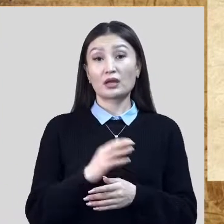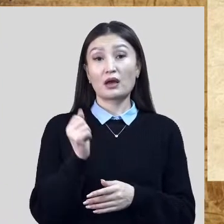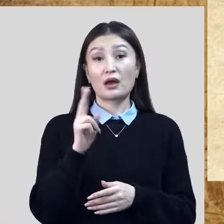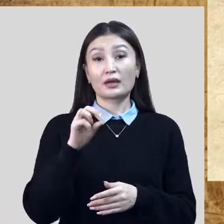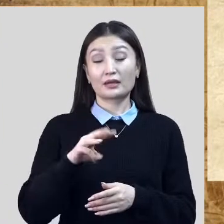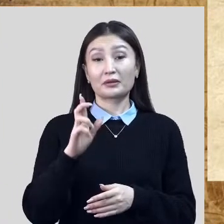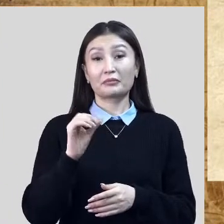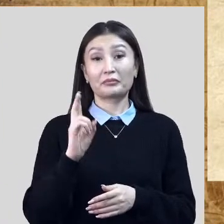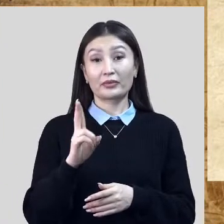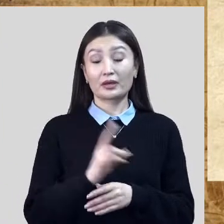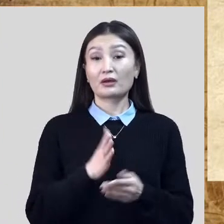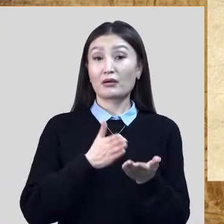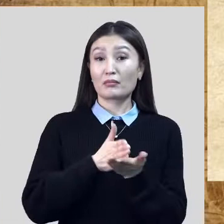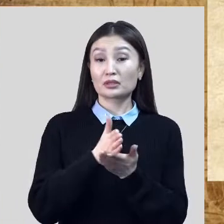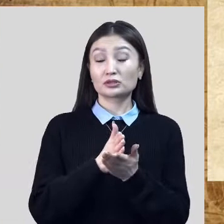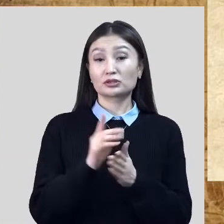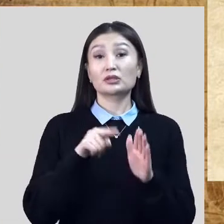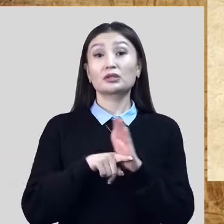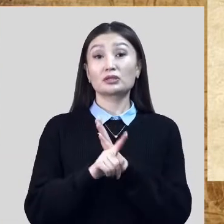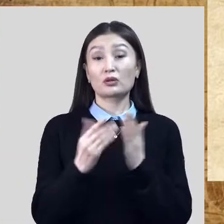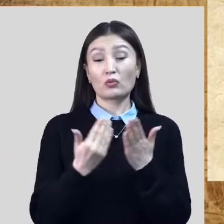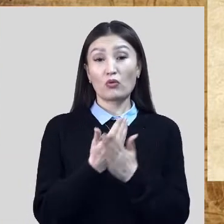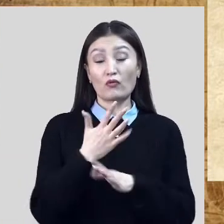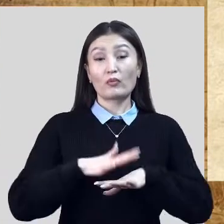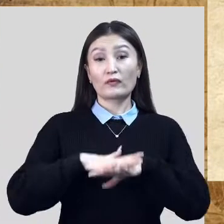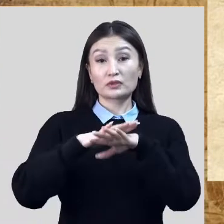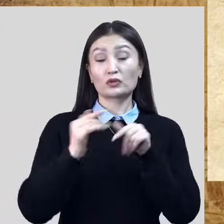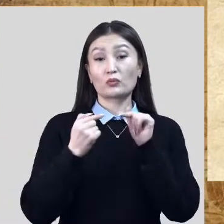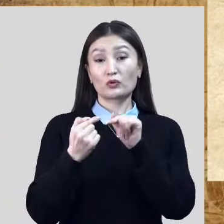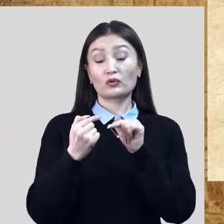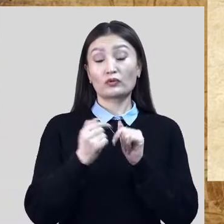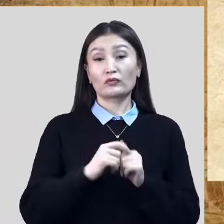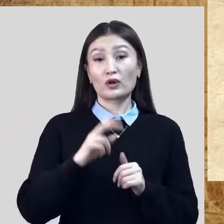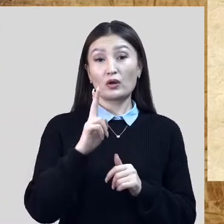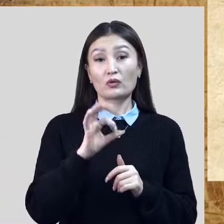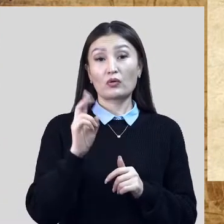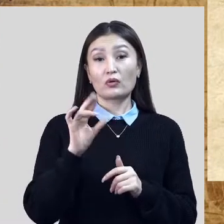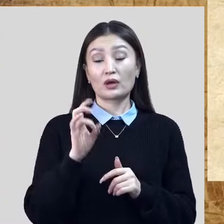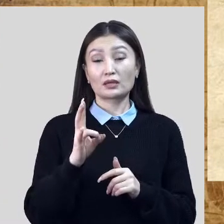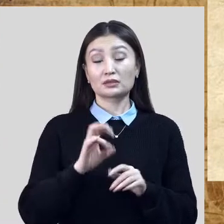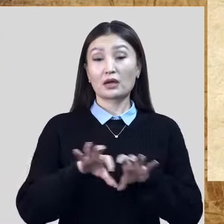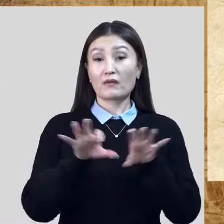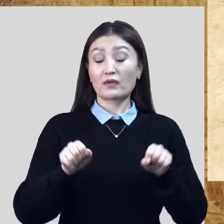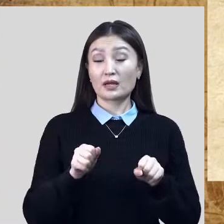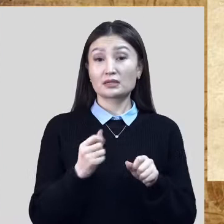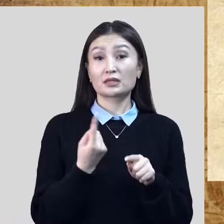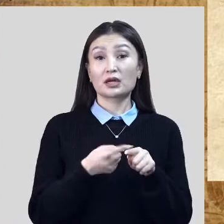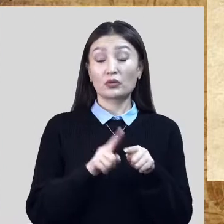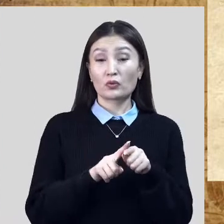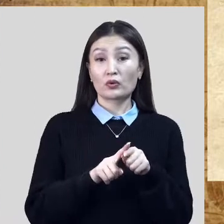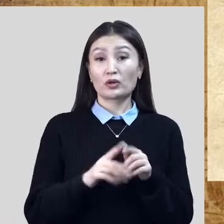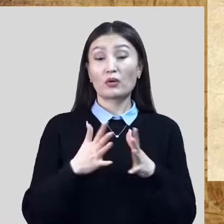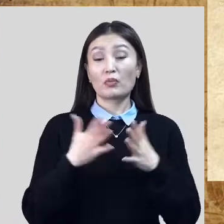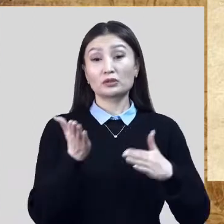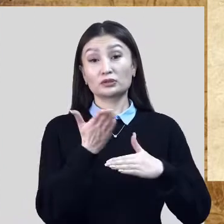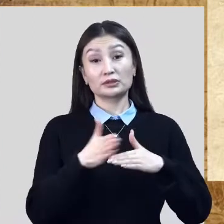и беков послужили толчком к новому восстанию против ханской власти, которая охватила